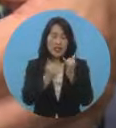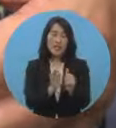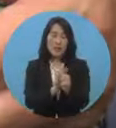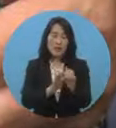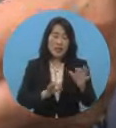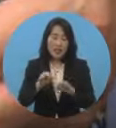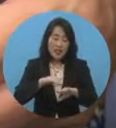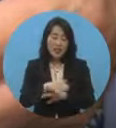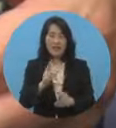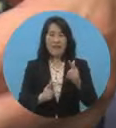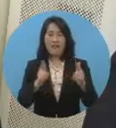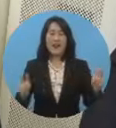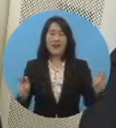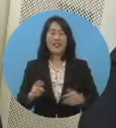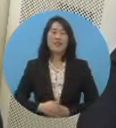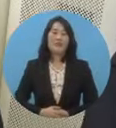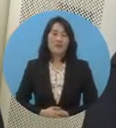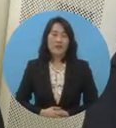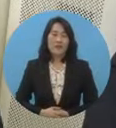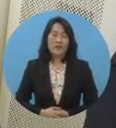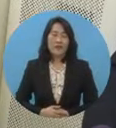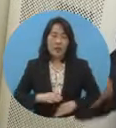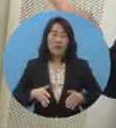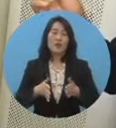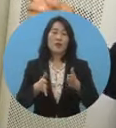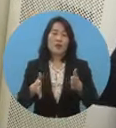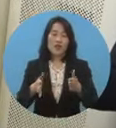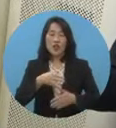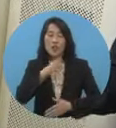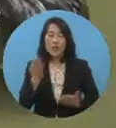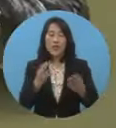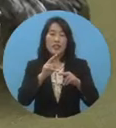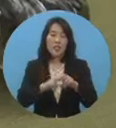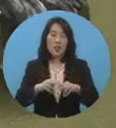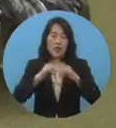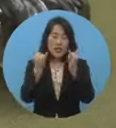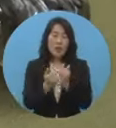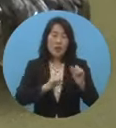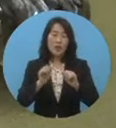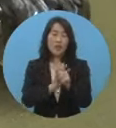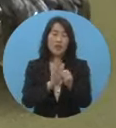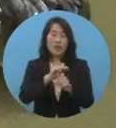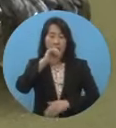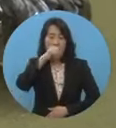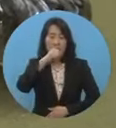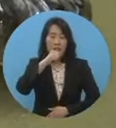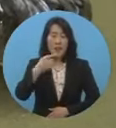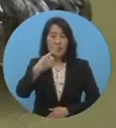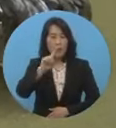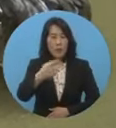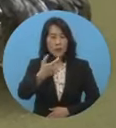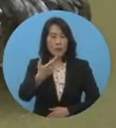시장형 등 다양합니다 또 전라남도는 놓인 일자리와 사회활동 지원 사업 예산을